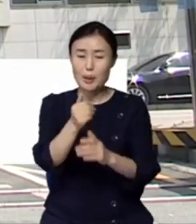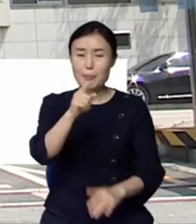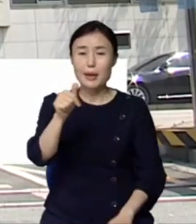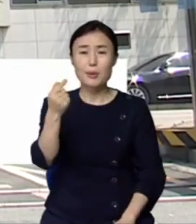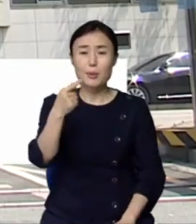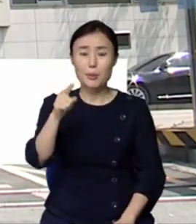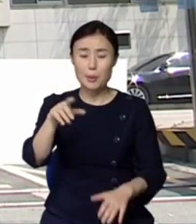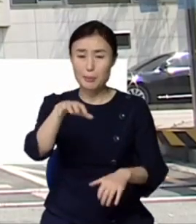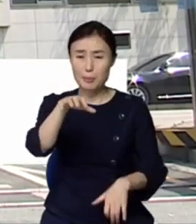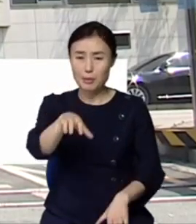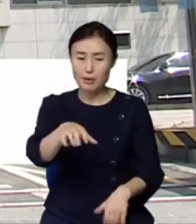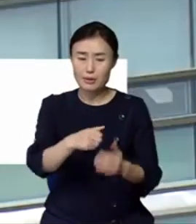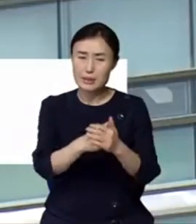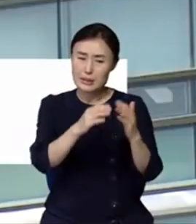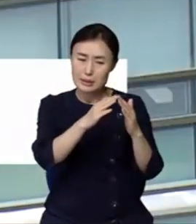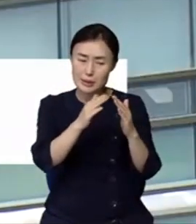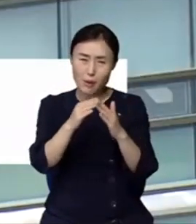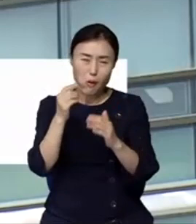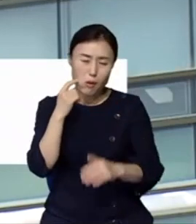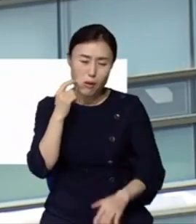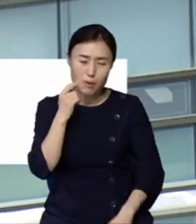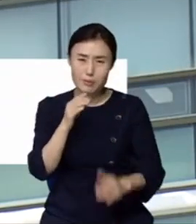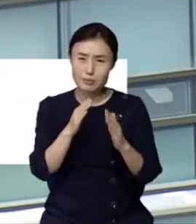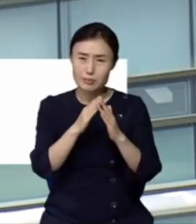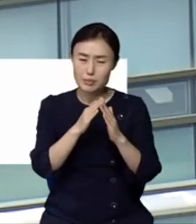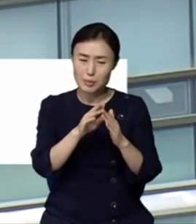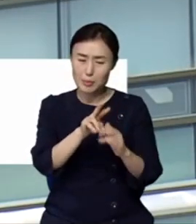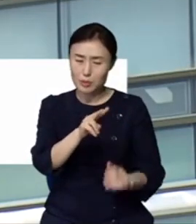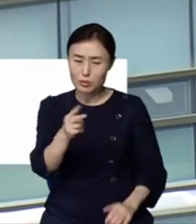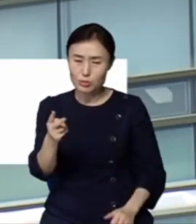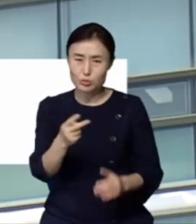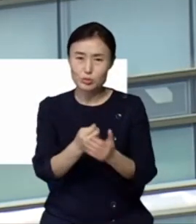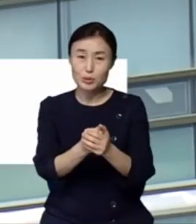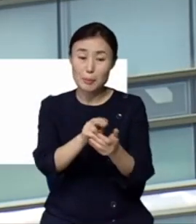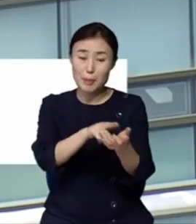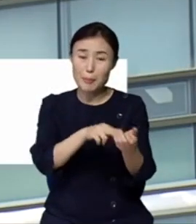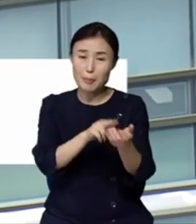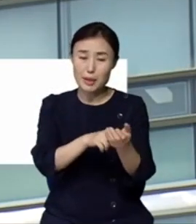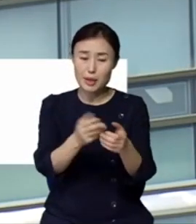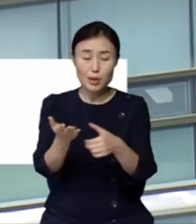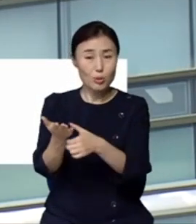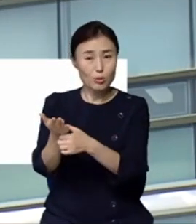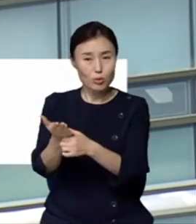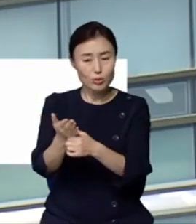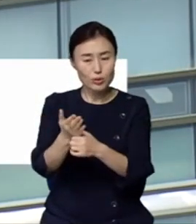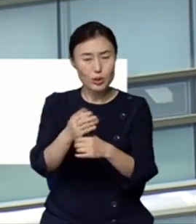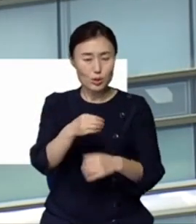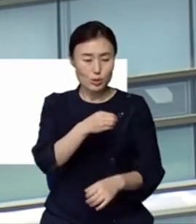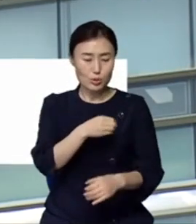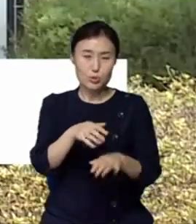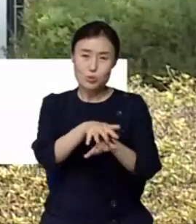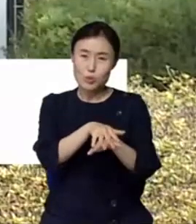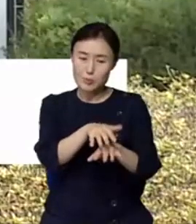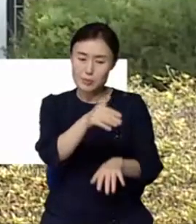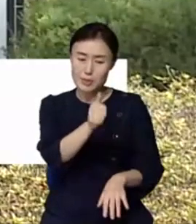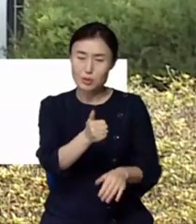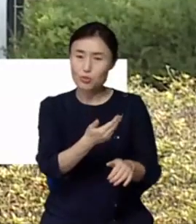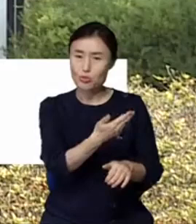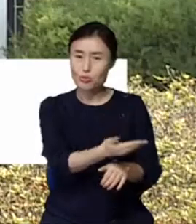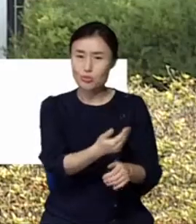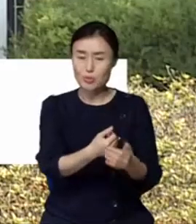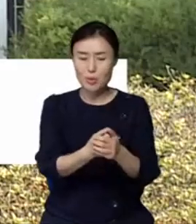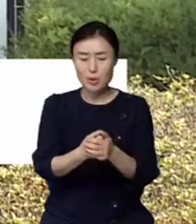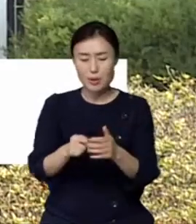광주시 소유주택을 무허가주택으로 둔갑시킨 뒤 분양권을 조합장 가족에게 나눠준 혐의로 정비사업관리대표와